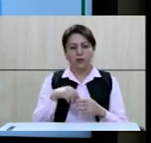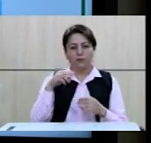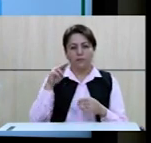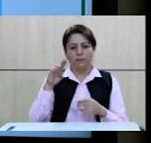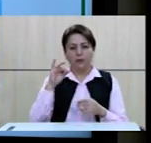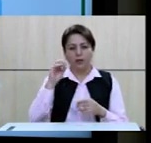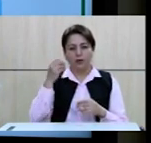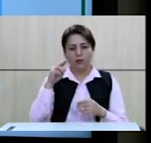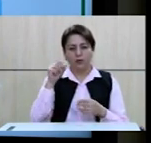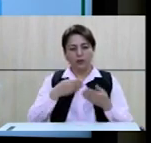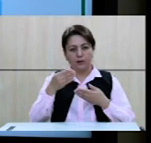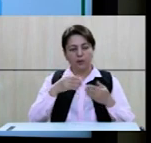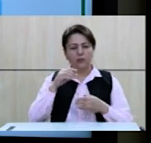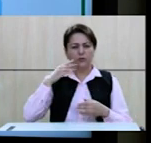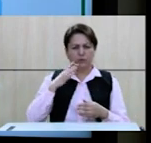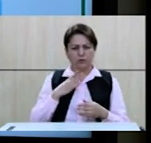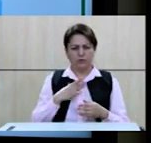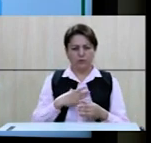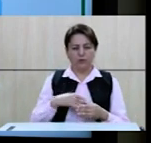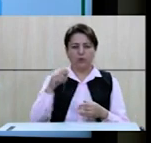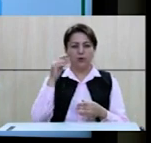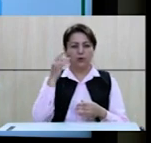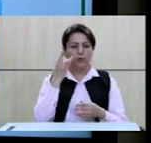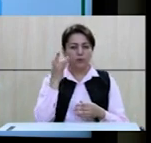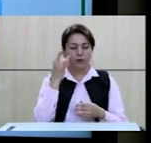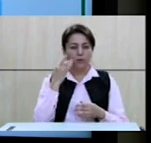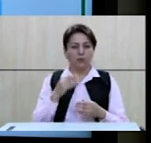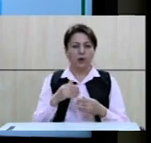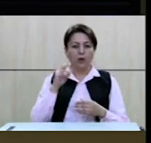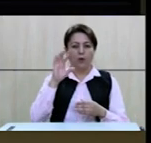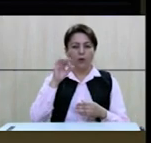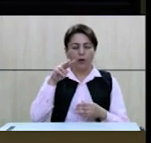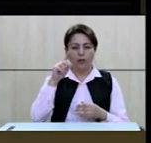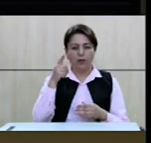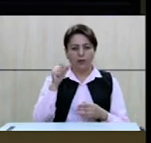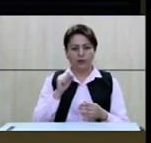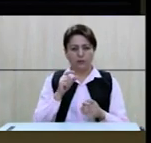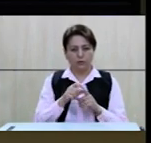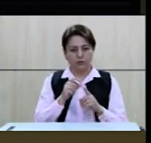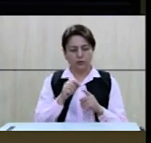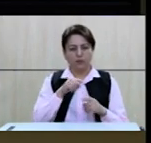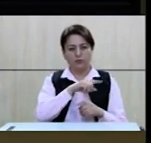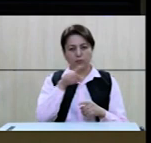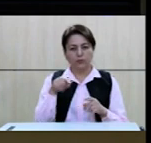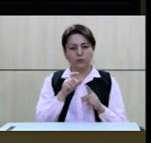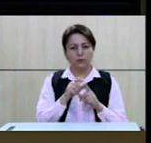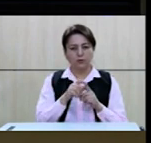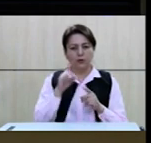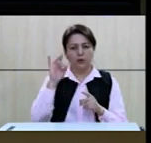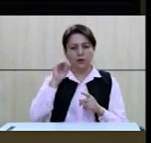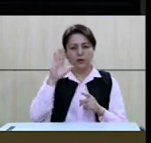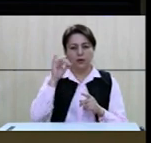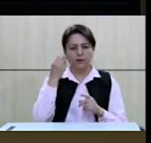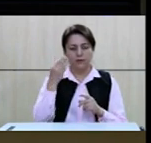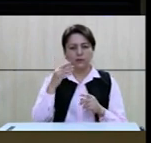piyoda, zo'rg'a, doimo, olg'a. Demak, bu so'zlarimiz ravish so'z